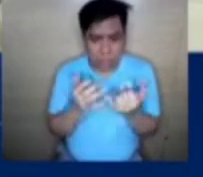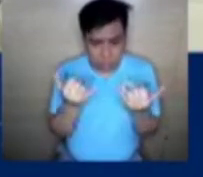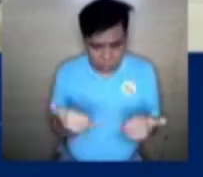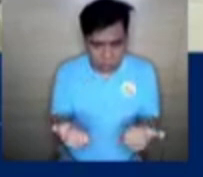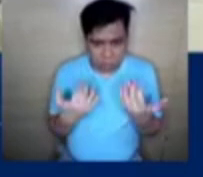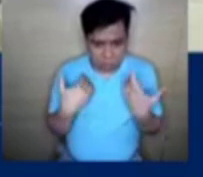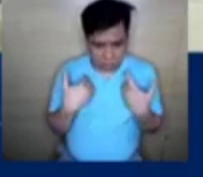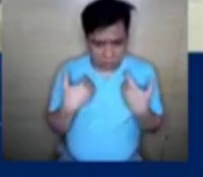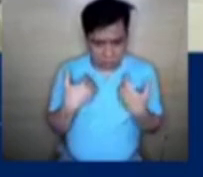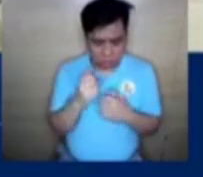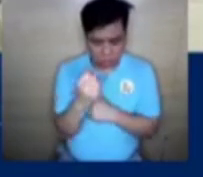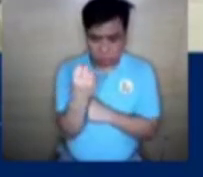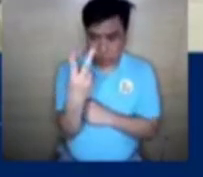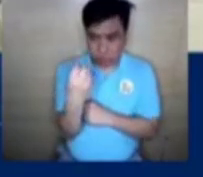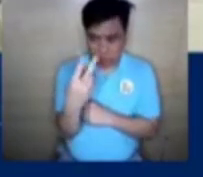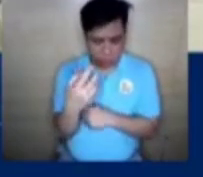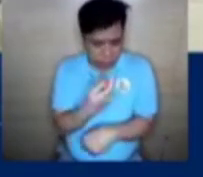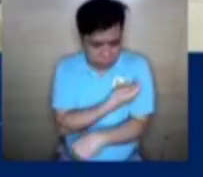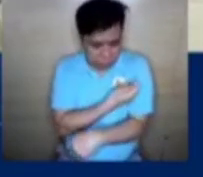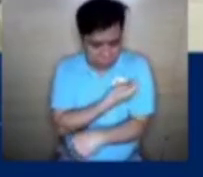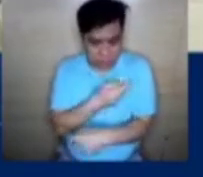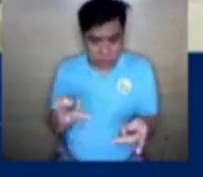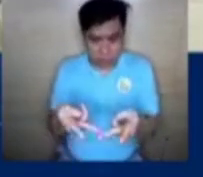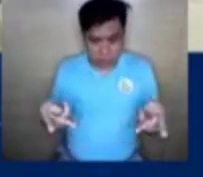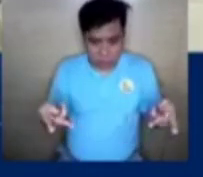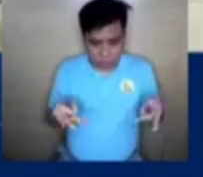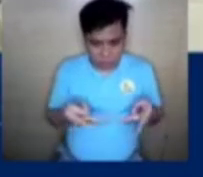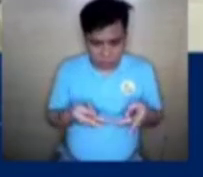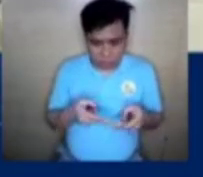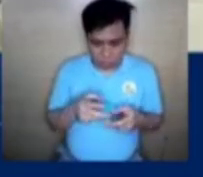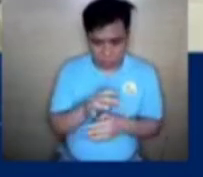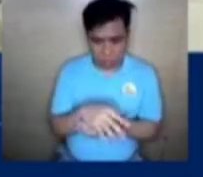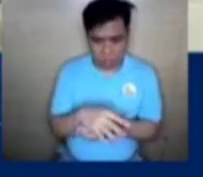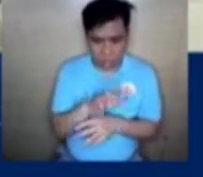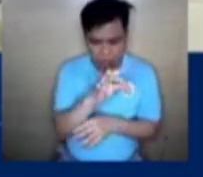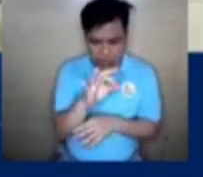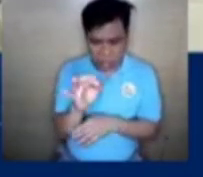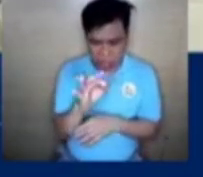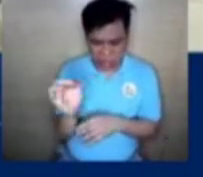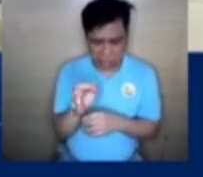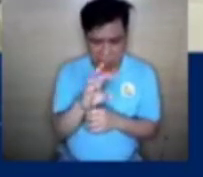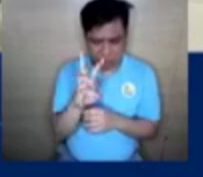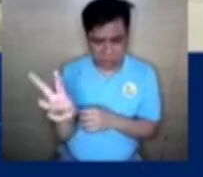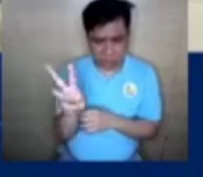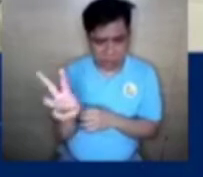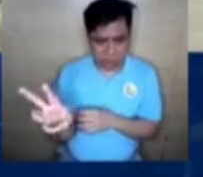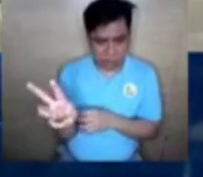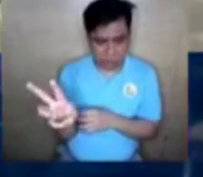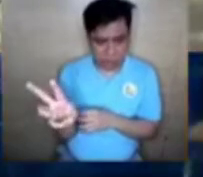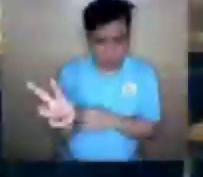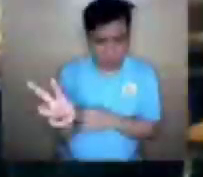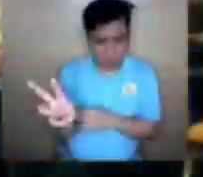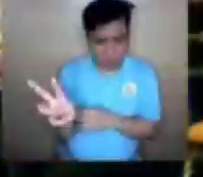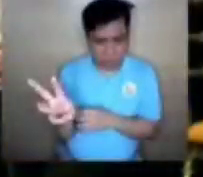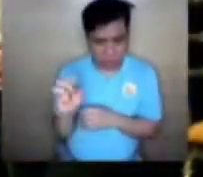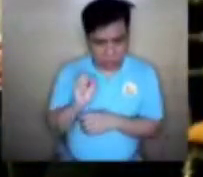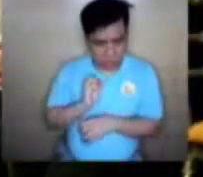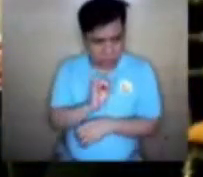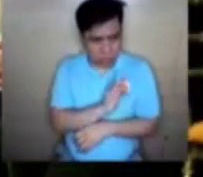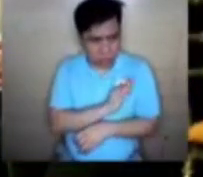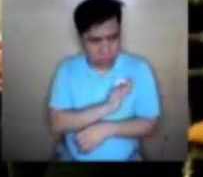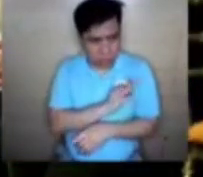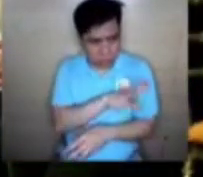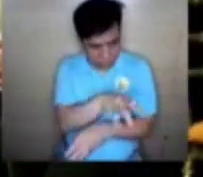meron tayong 12 vaccination sites, 80 personnel na sa 960 personnel. Ano pa lang yun